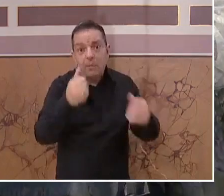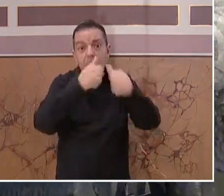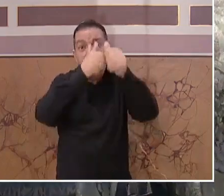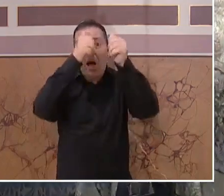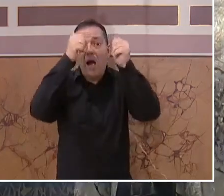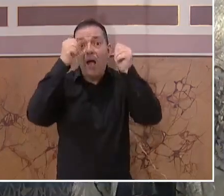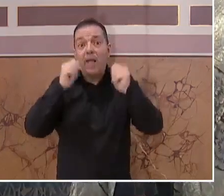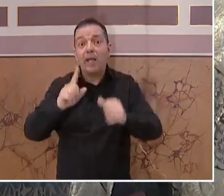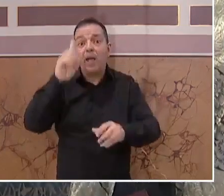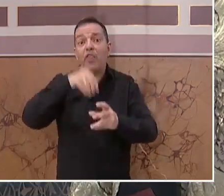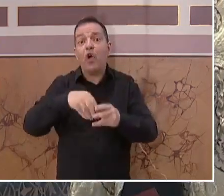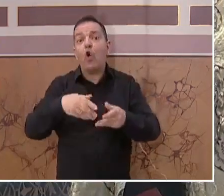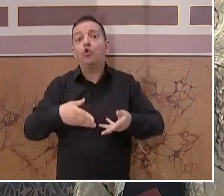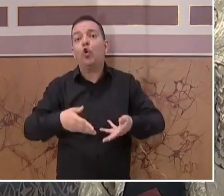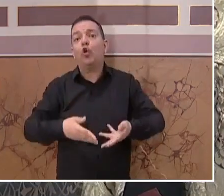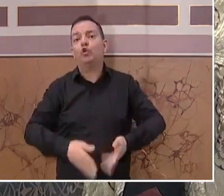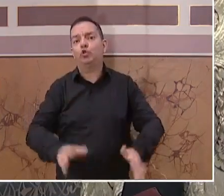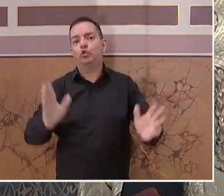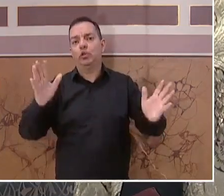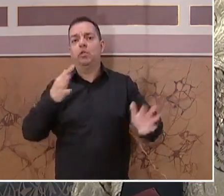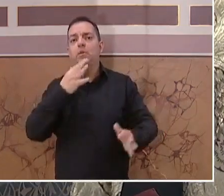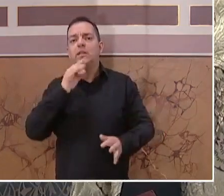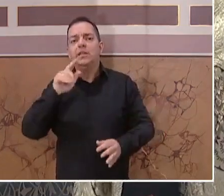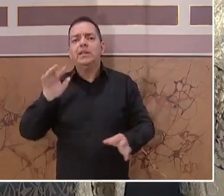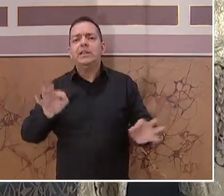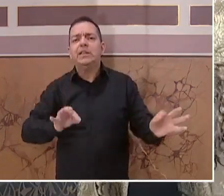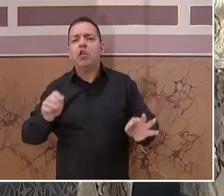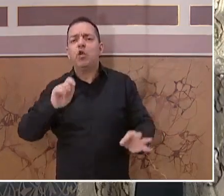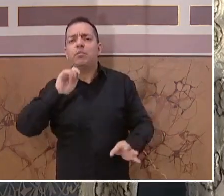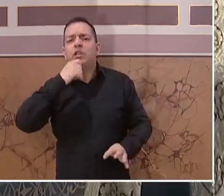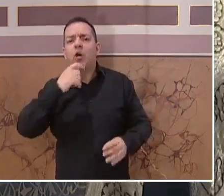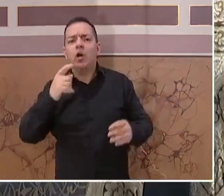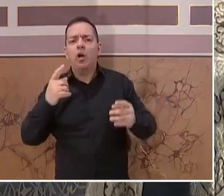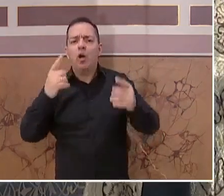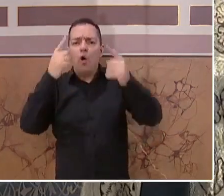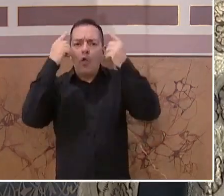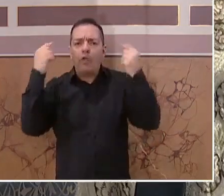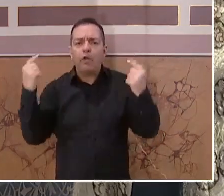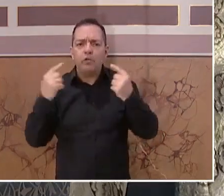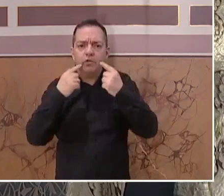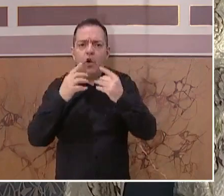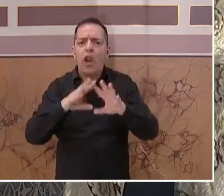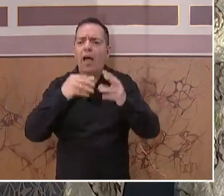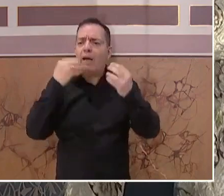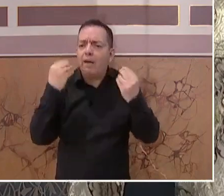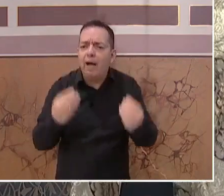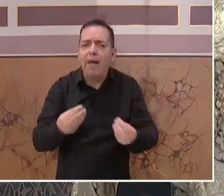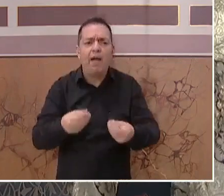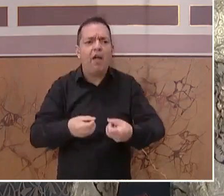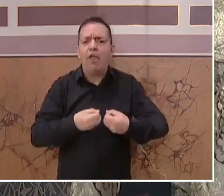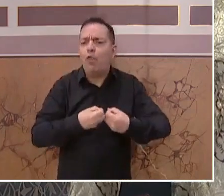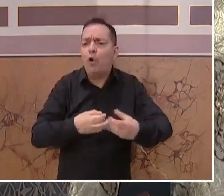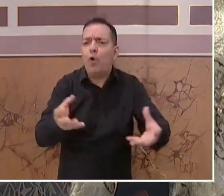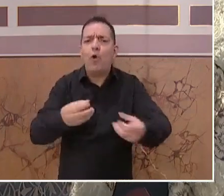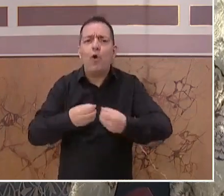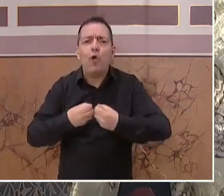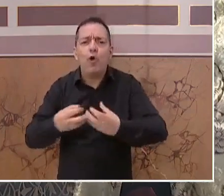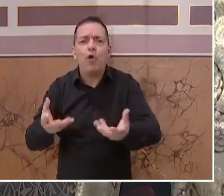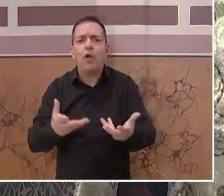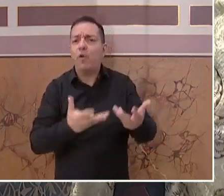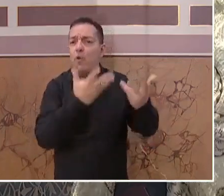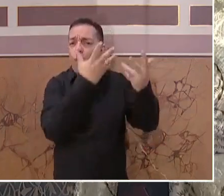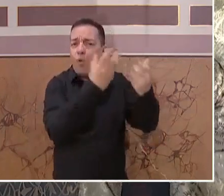Θεού, ως η έμψυχη εικόνα παντός αγαθού και κάθε αρετής,